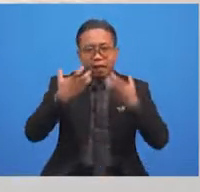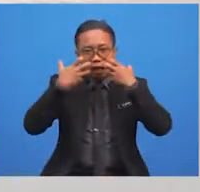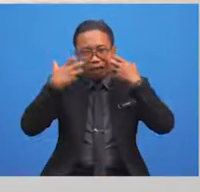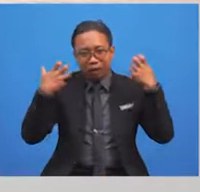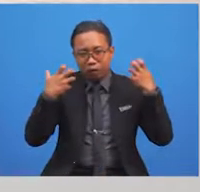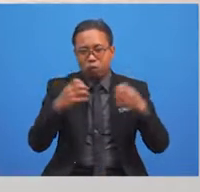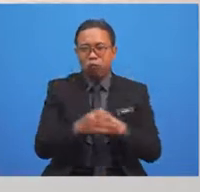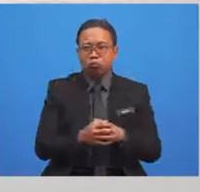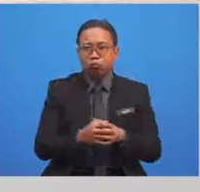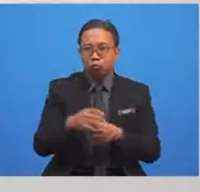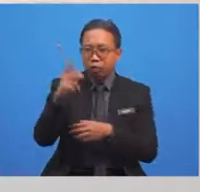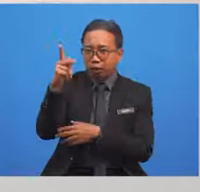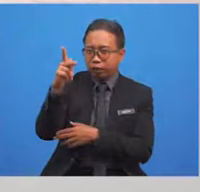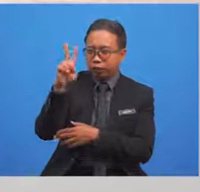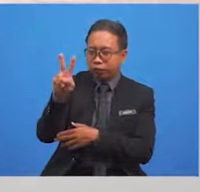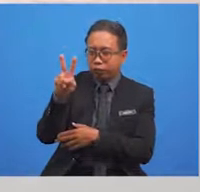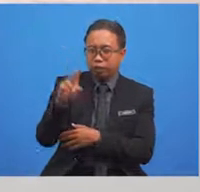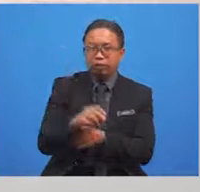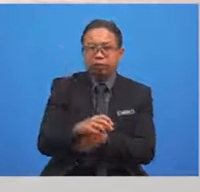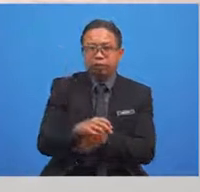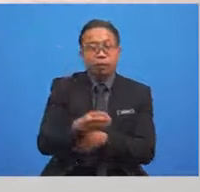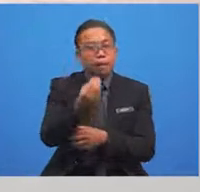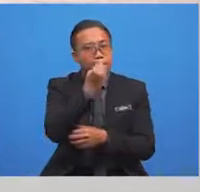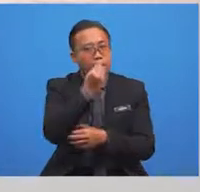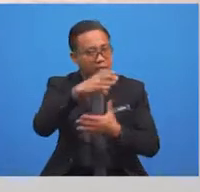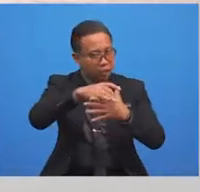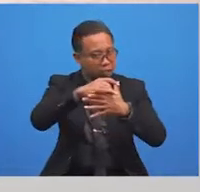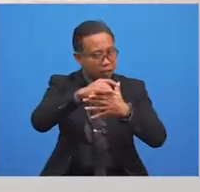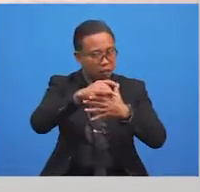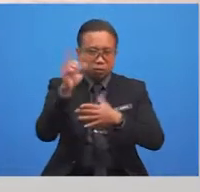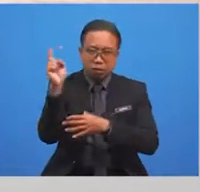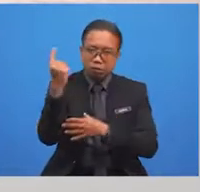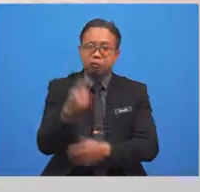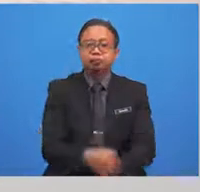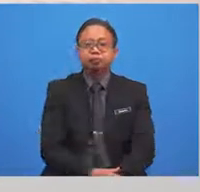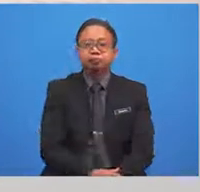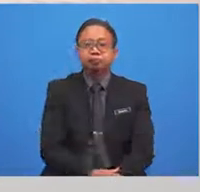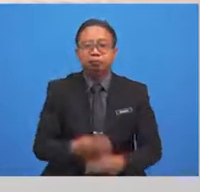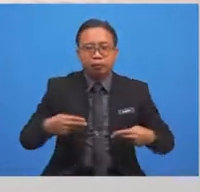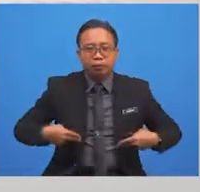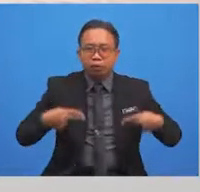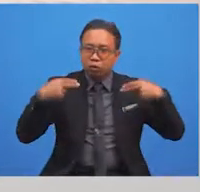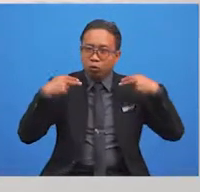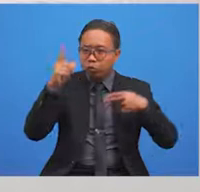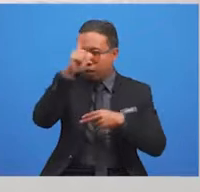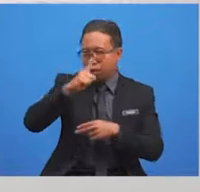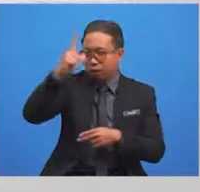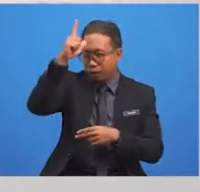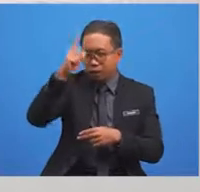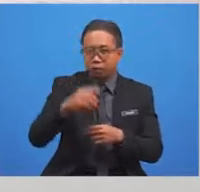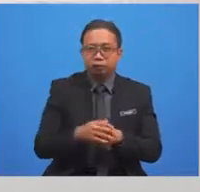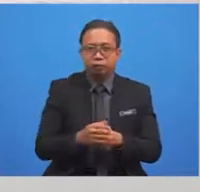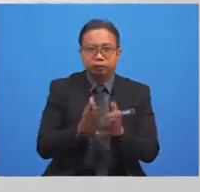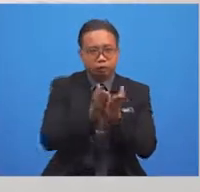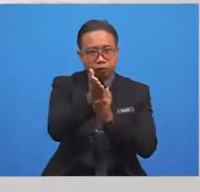ialah haiwan karnivor, iaitu memakan daging. Hidupan liar yang seterusnya